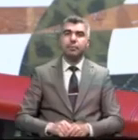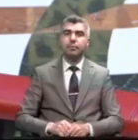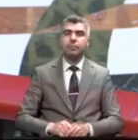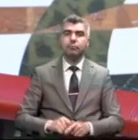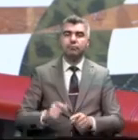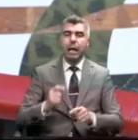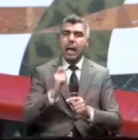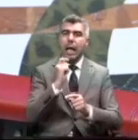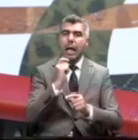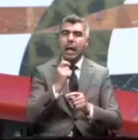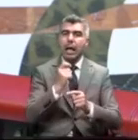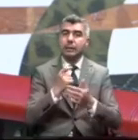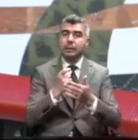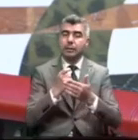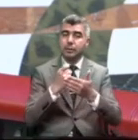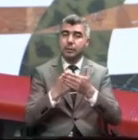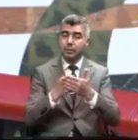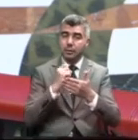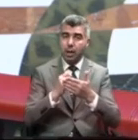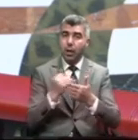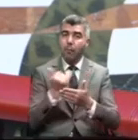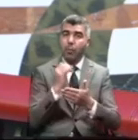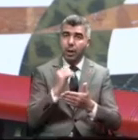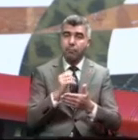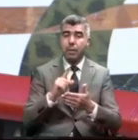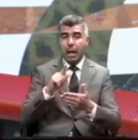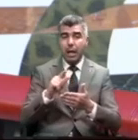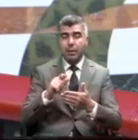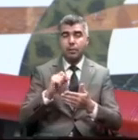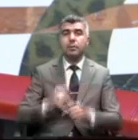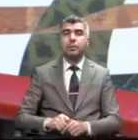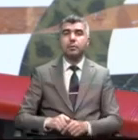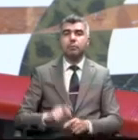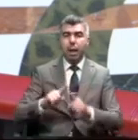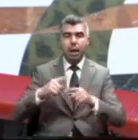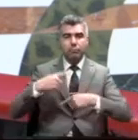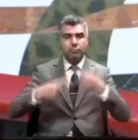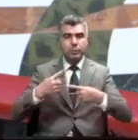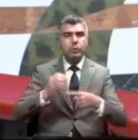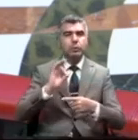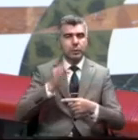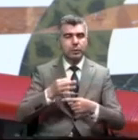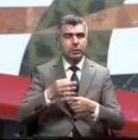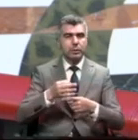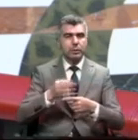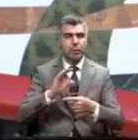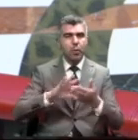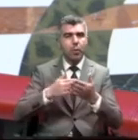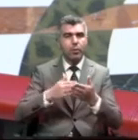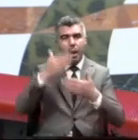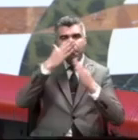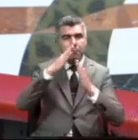للحديد راه كلها صناعته اعاده تدوير لتدوير المعادل الموجوده في